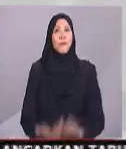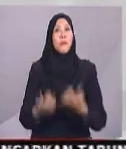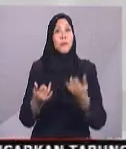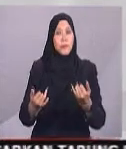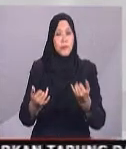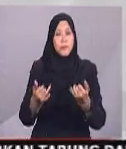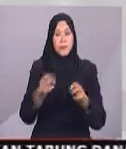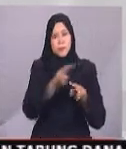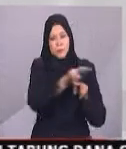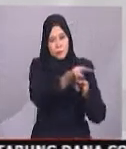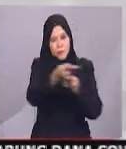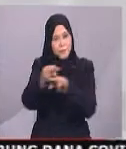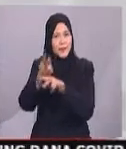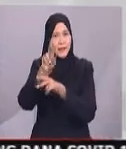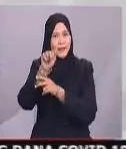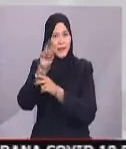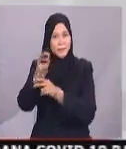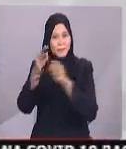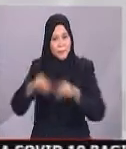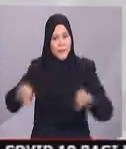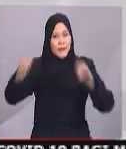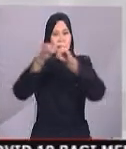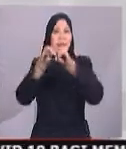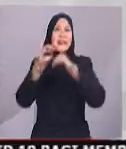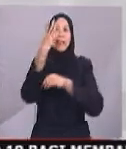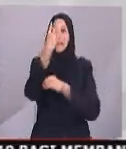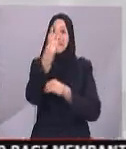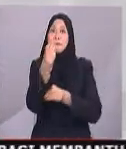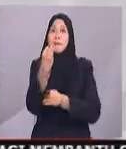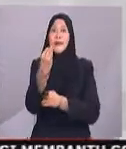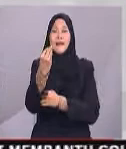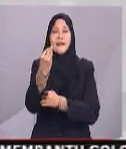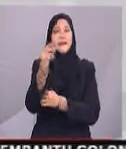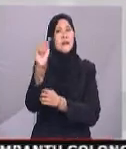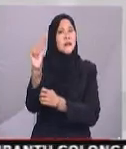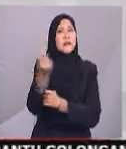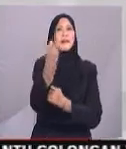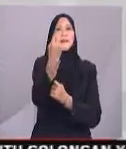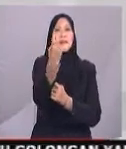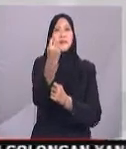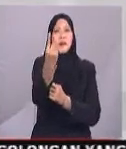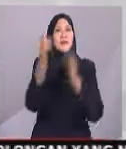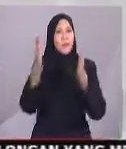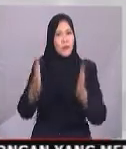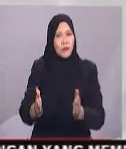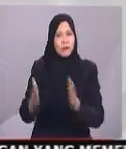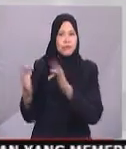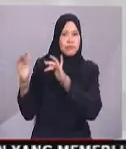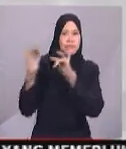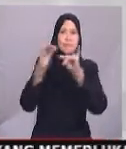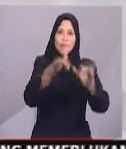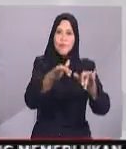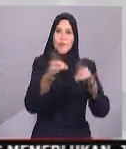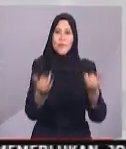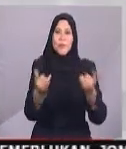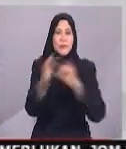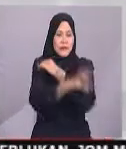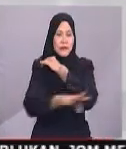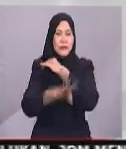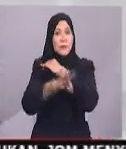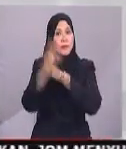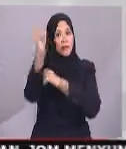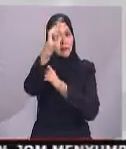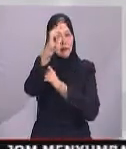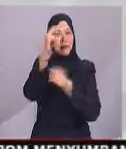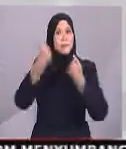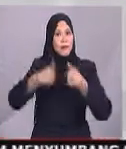Sementara itu, tinjauan RTM di Masjid Negeri Seremban mendapati hanya 11 jemaah hadir selepas Kerajaan Negeri Sembilan membenarkan